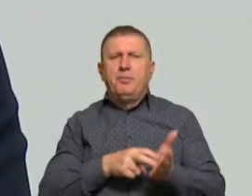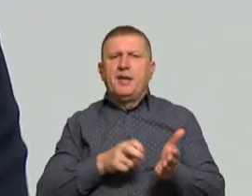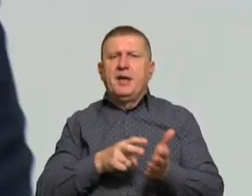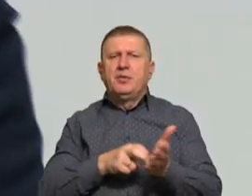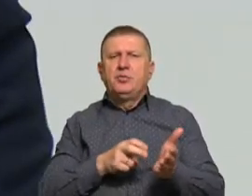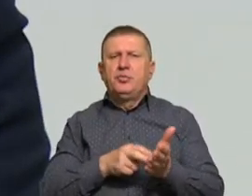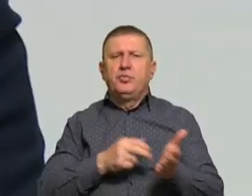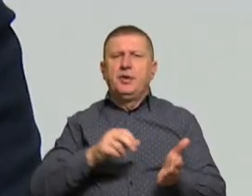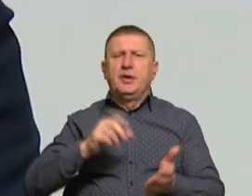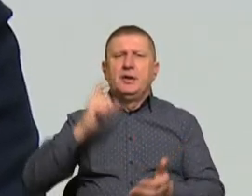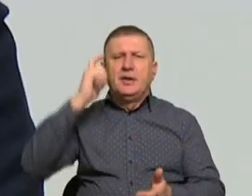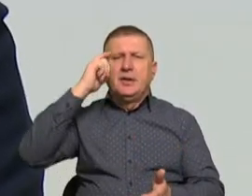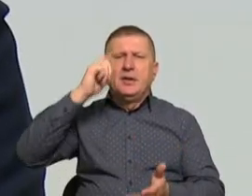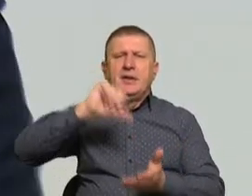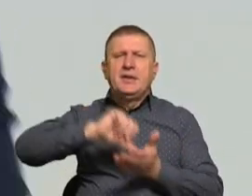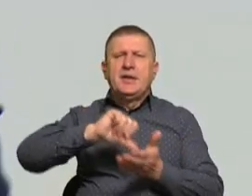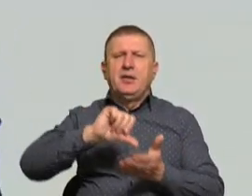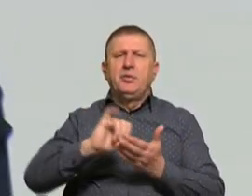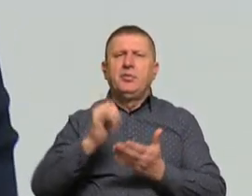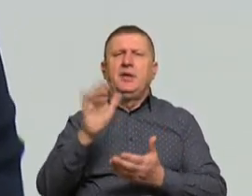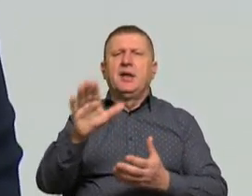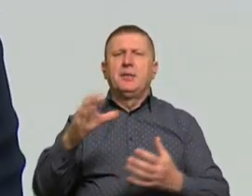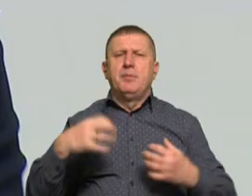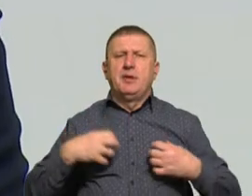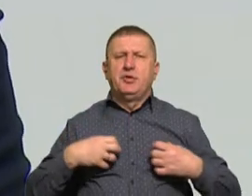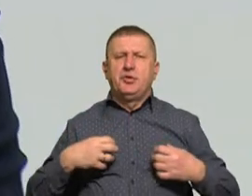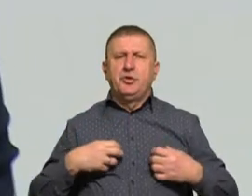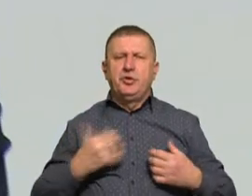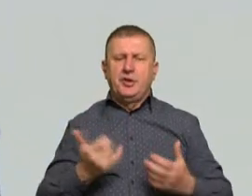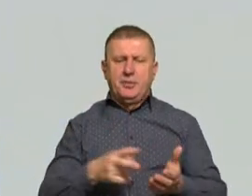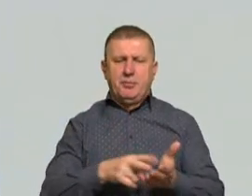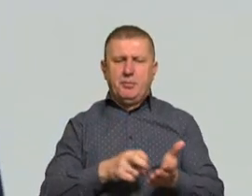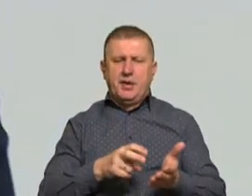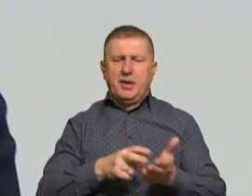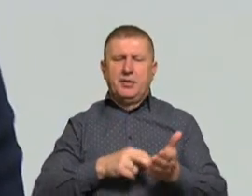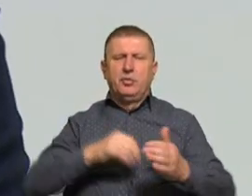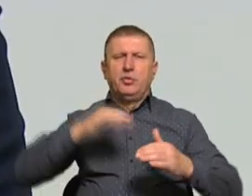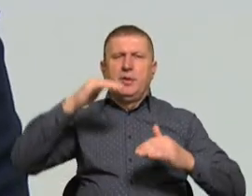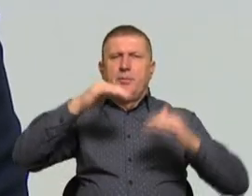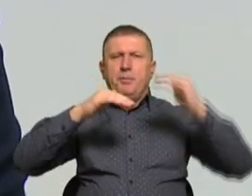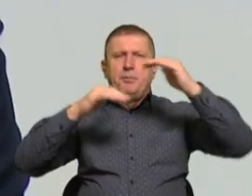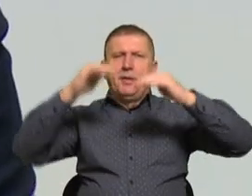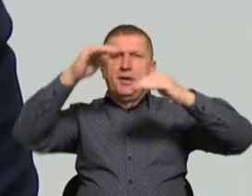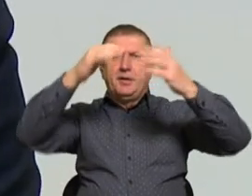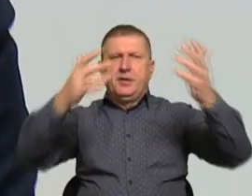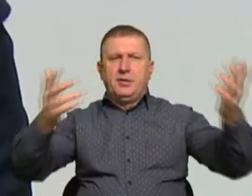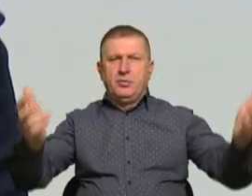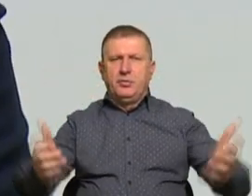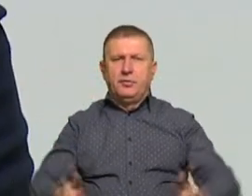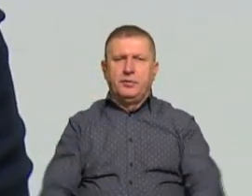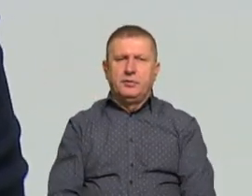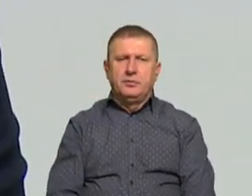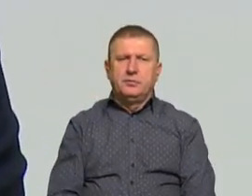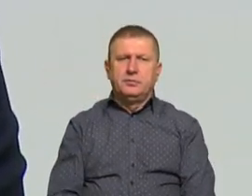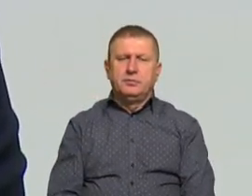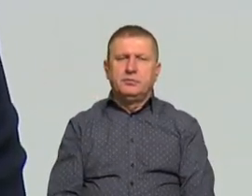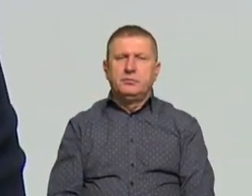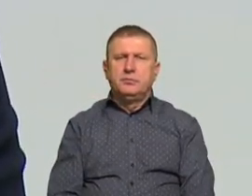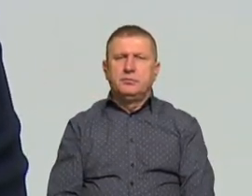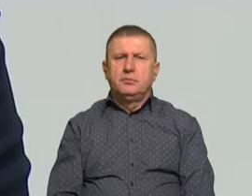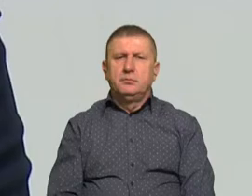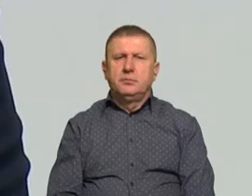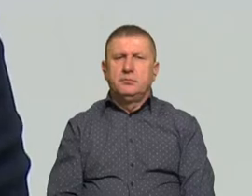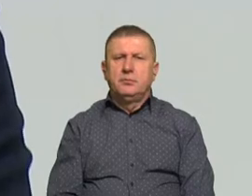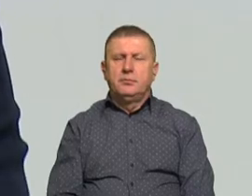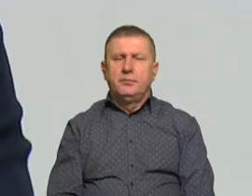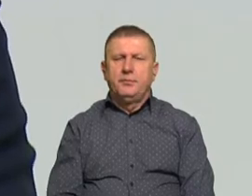centrum ożyć, skoro nie ma gdzie zaparkować samochodu, czyli podstawowego jednak środka komunikacji dla większości Bielszczan. No